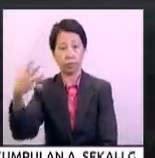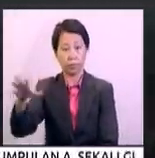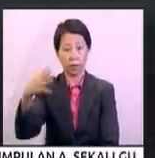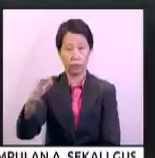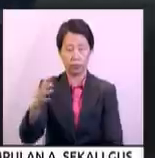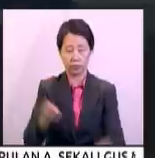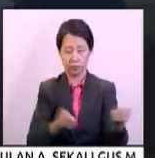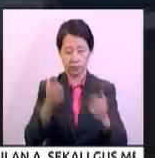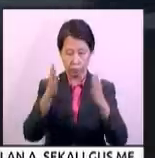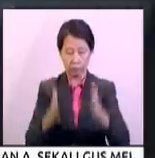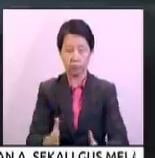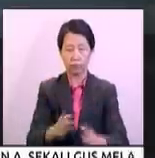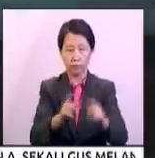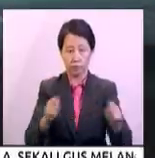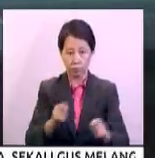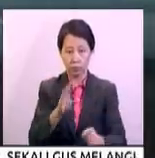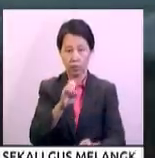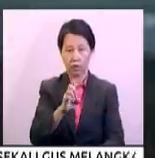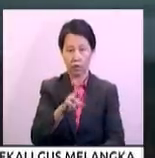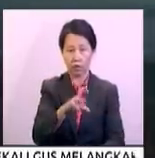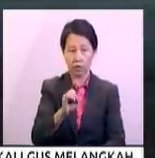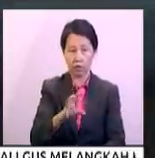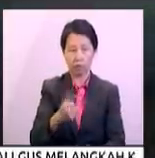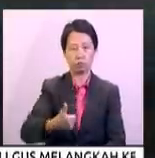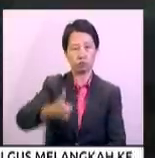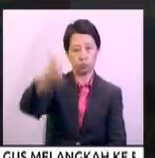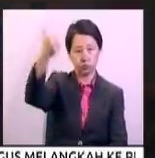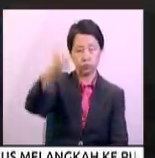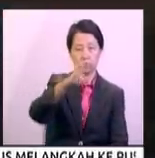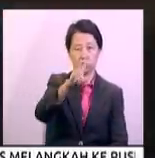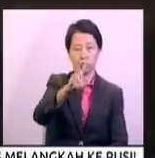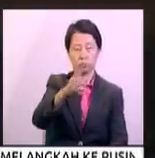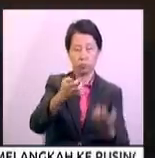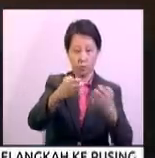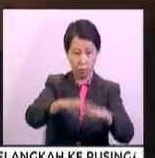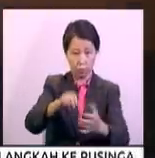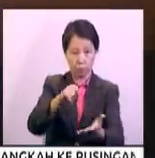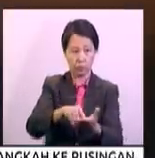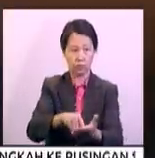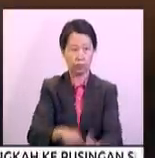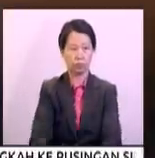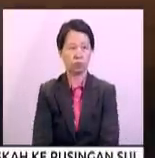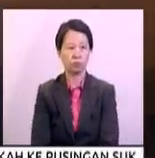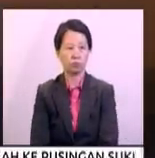Pelumba tempatan Oracle Loh dan Eric Wong masing-masing menjuarai dua acara ini.